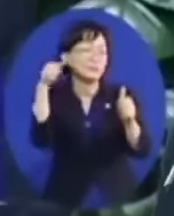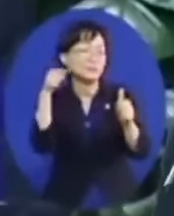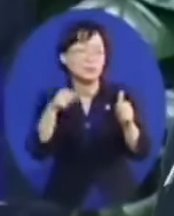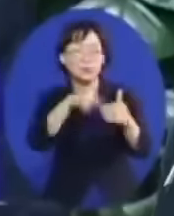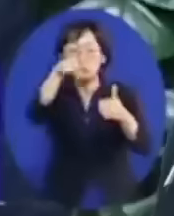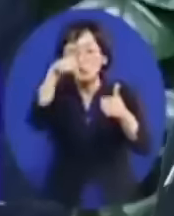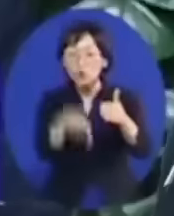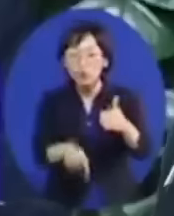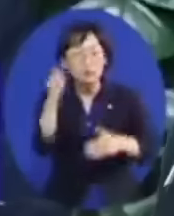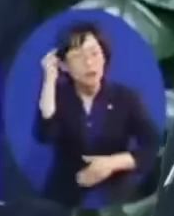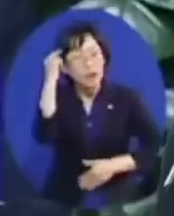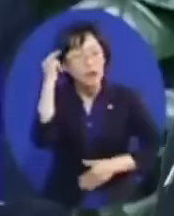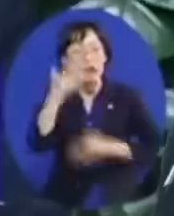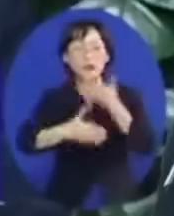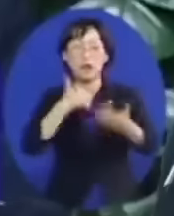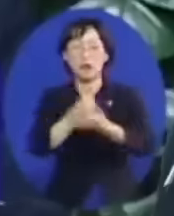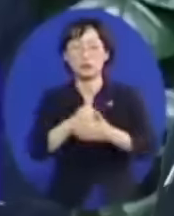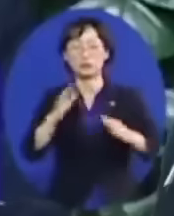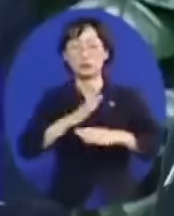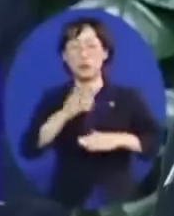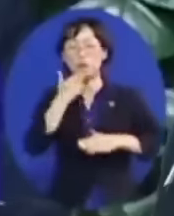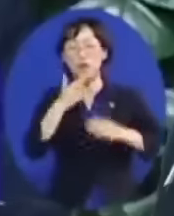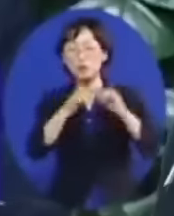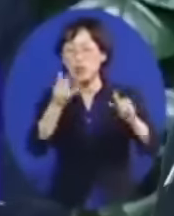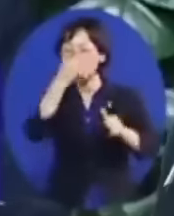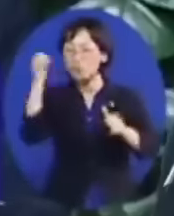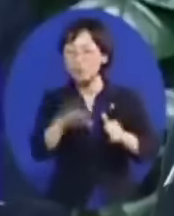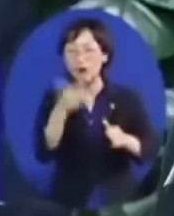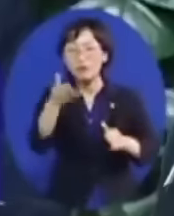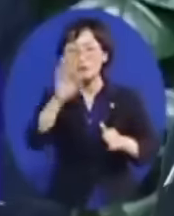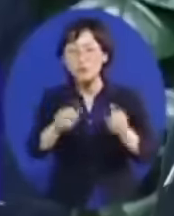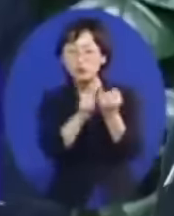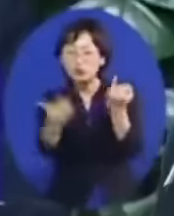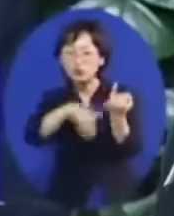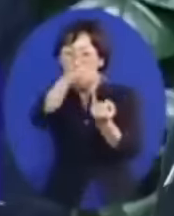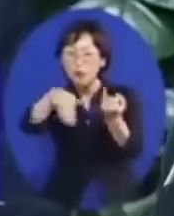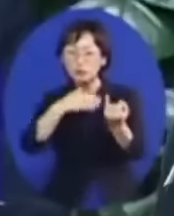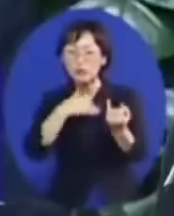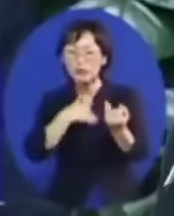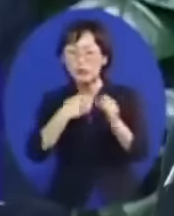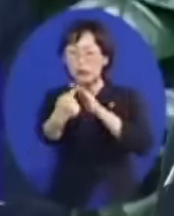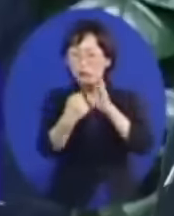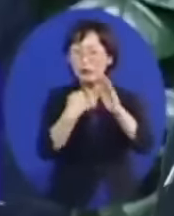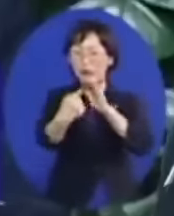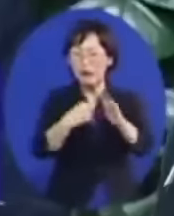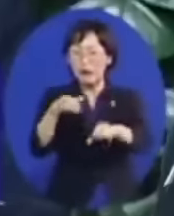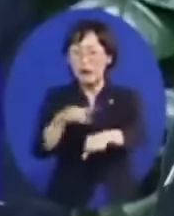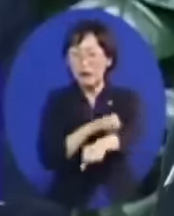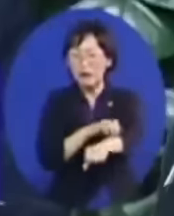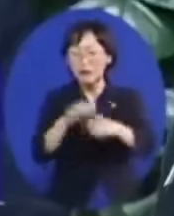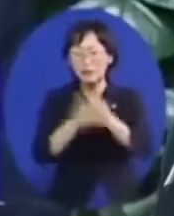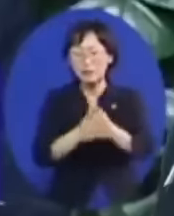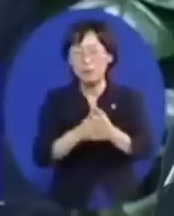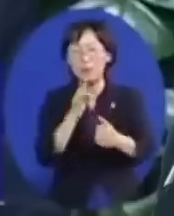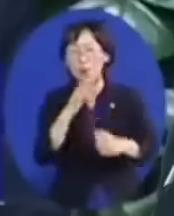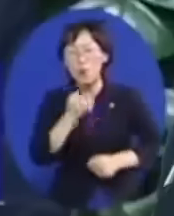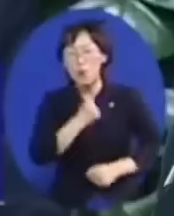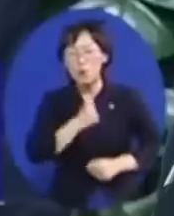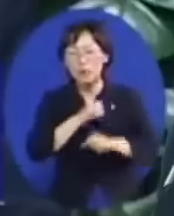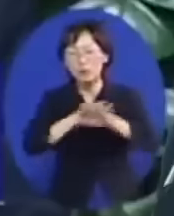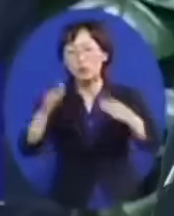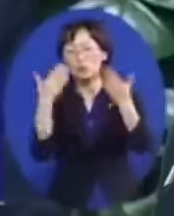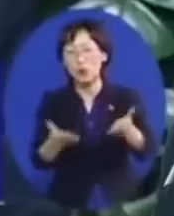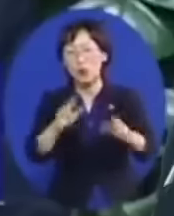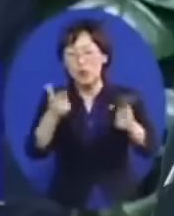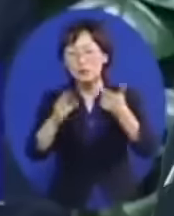속으로 생각하되 내가 하나님을 두려워하지 않고 사람을 무시하나 이 과부가 나를 번거롭게 하니 내가 그 원한을 풀어주리라. 그렇지 않으면